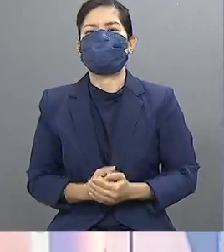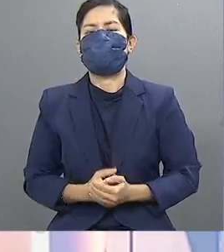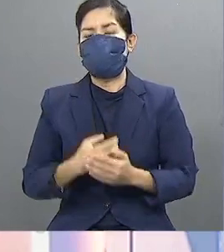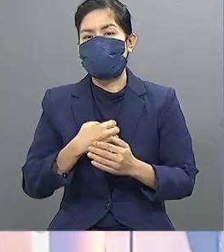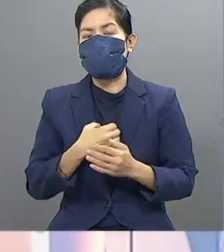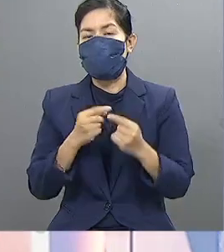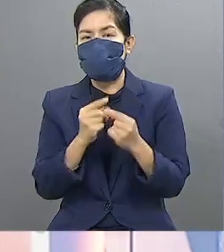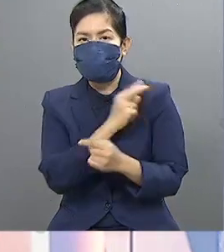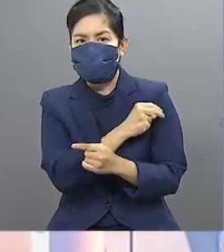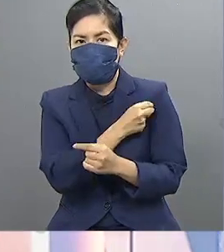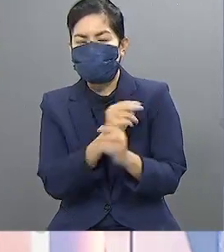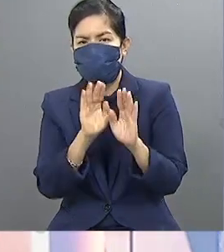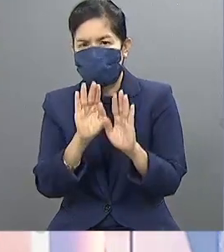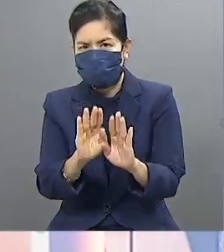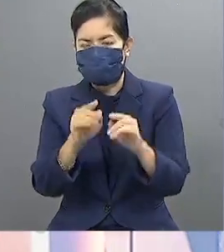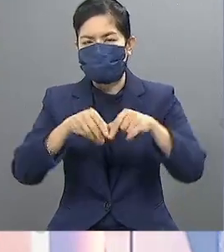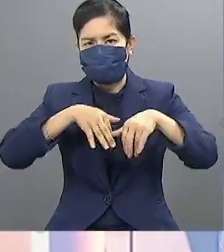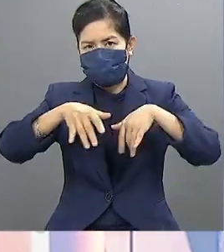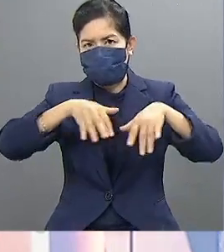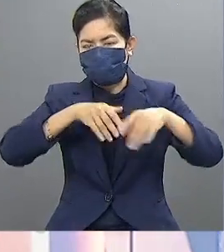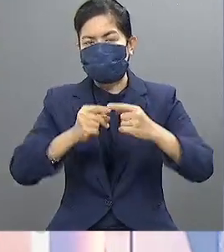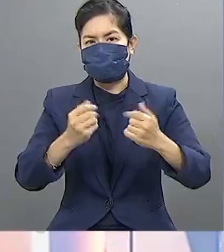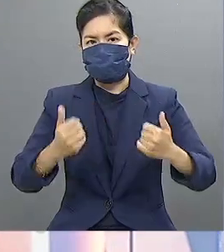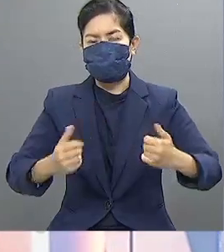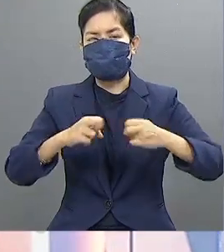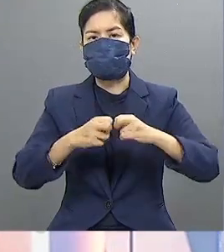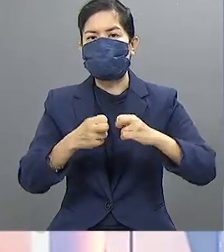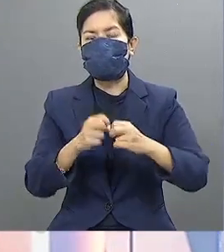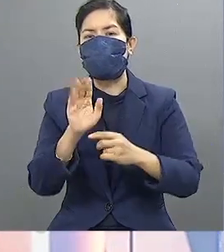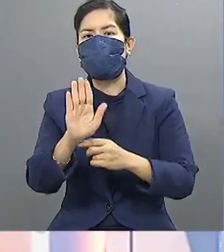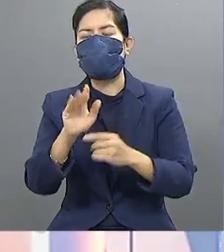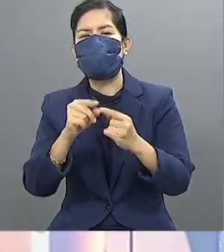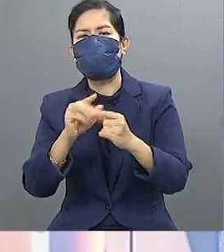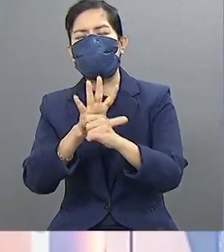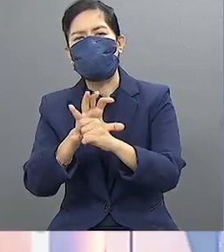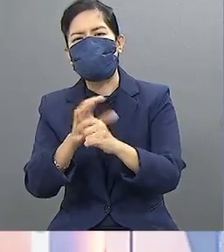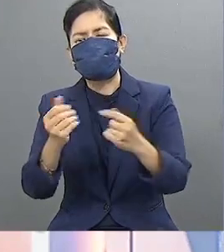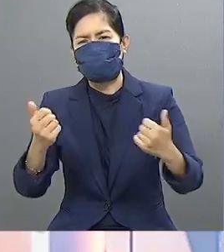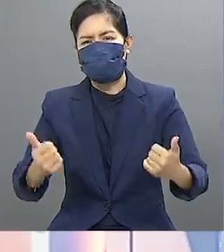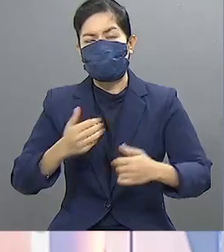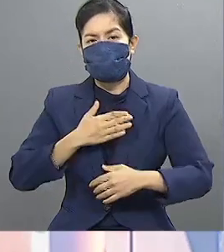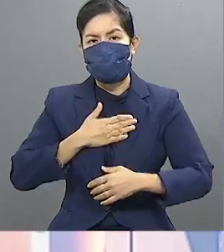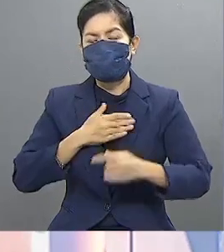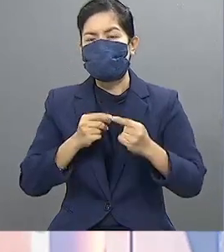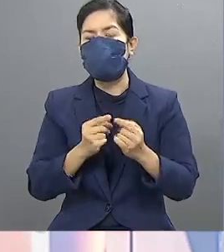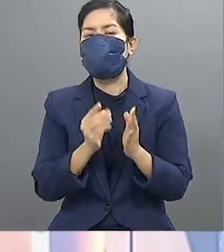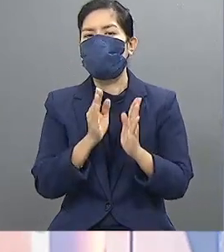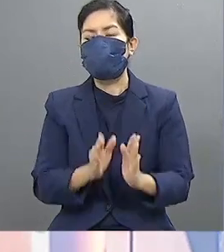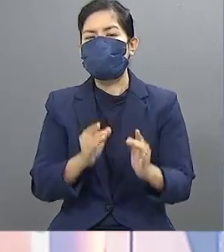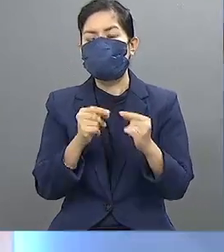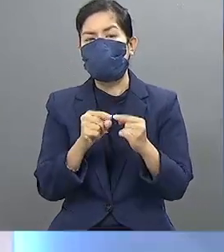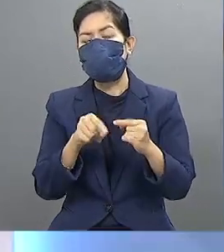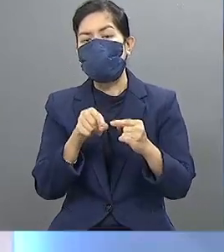าท่ามกลางสถานการณ์โควิด-19 นี้ไม่ว่าเราจะป่วยเป็นโรคไตหรือว่าเราเป็นคนปกติเราต้องดูแลตัวเองยังไงดีคะ